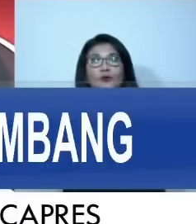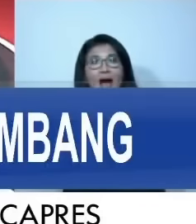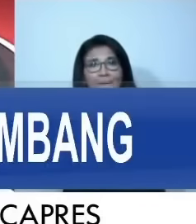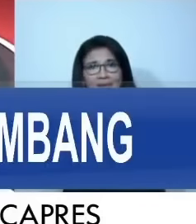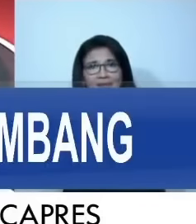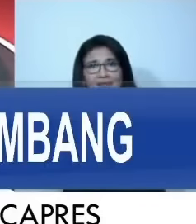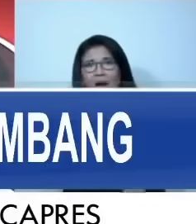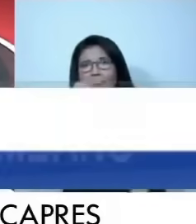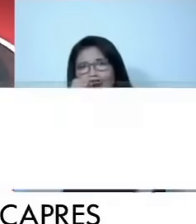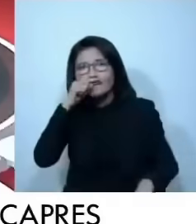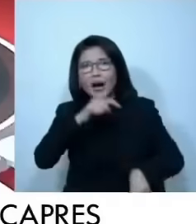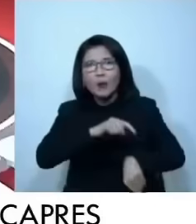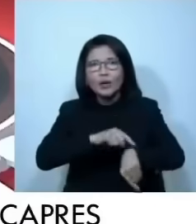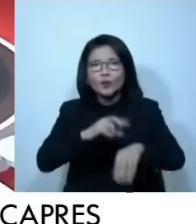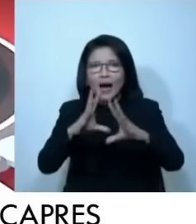Kompas